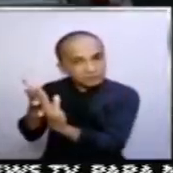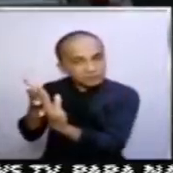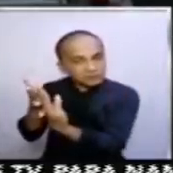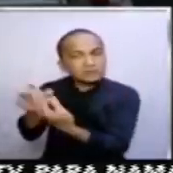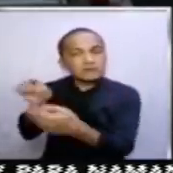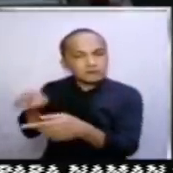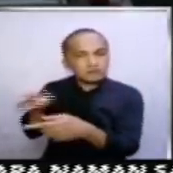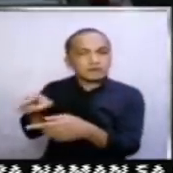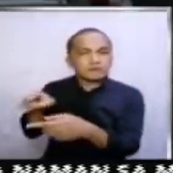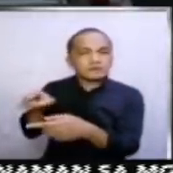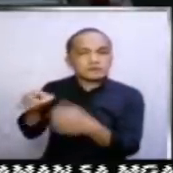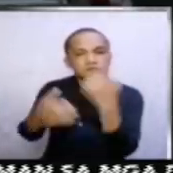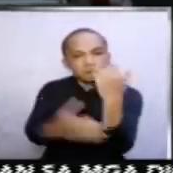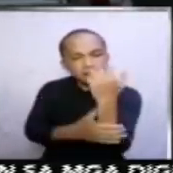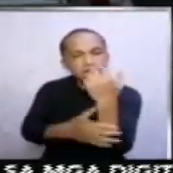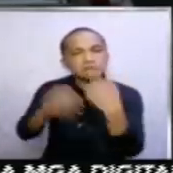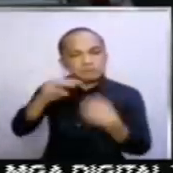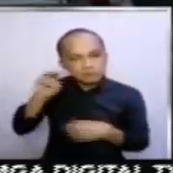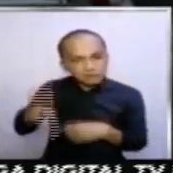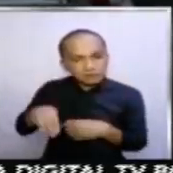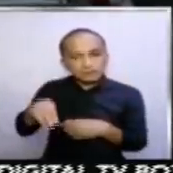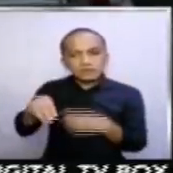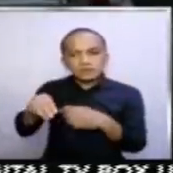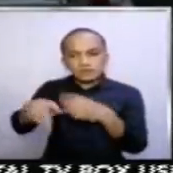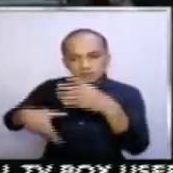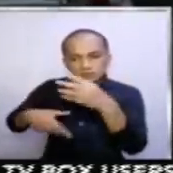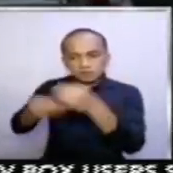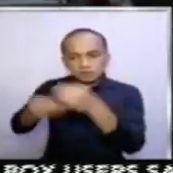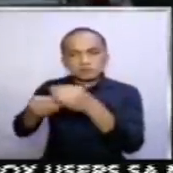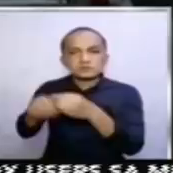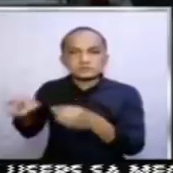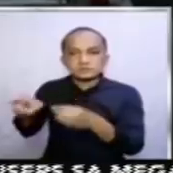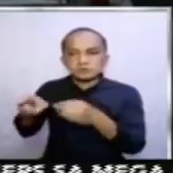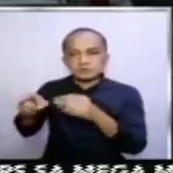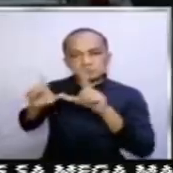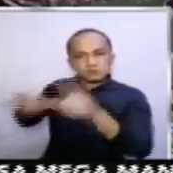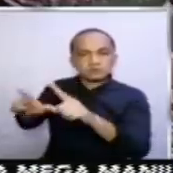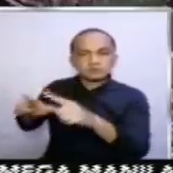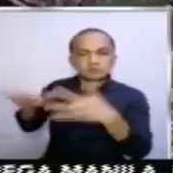area bukod pa sa pinakakasuhan kayo ni Manila Mayor Isko Moreno.